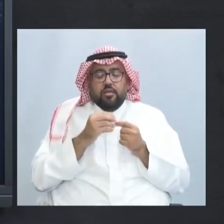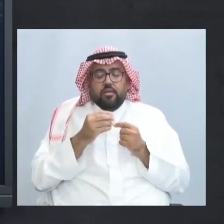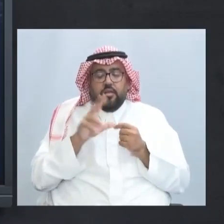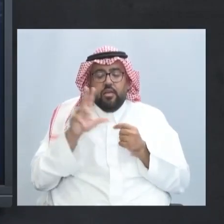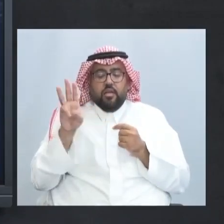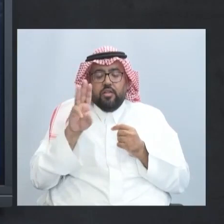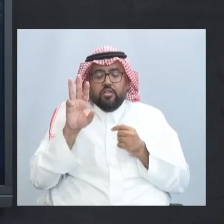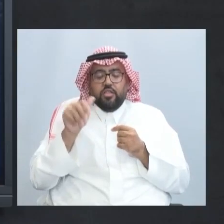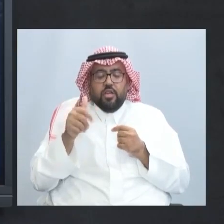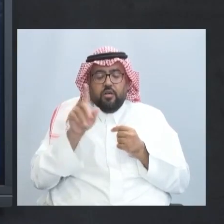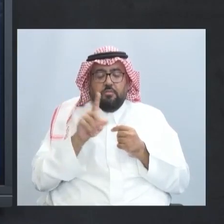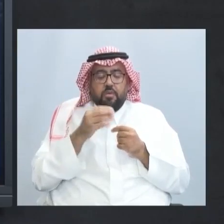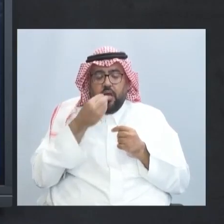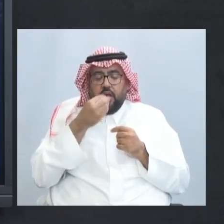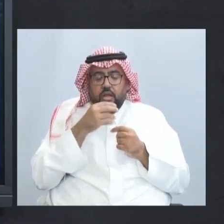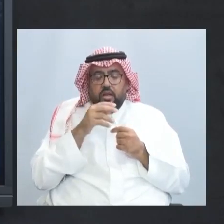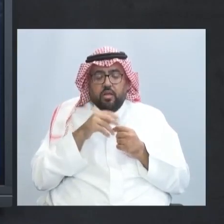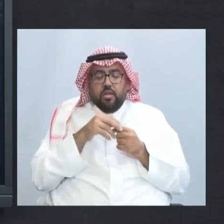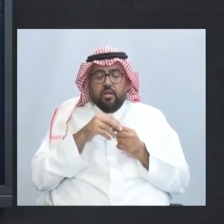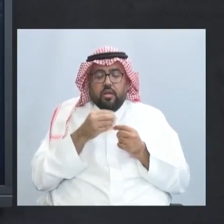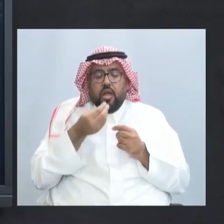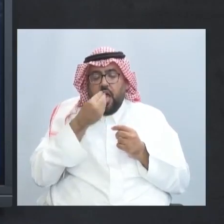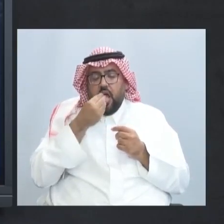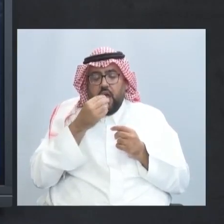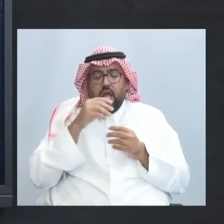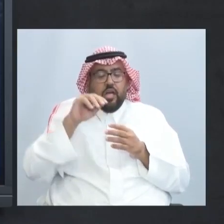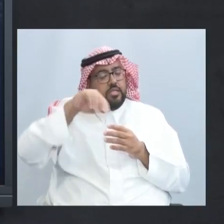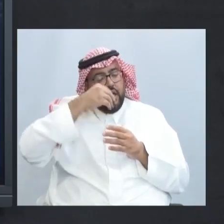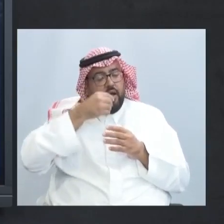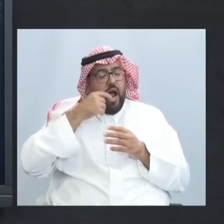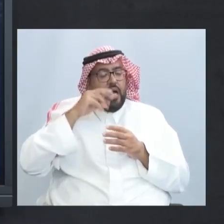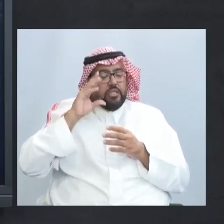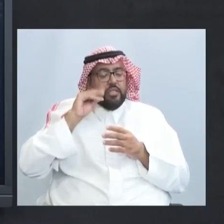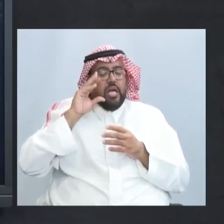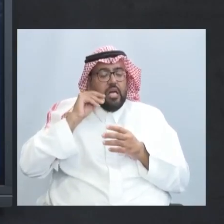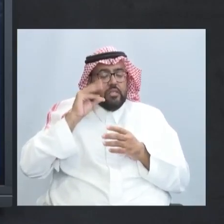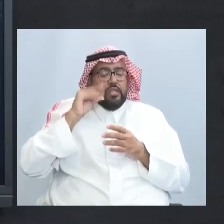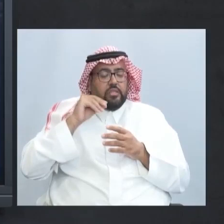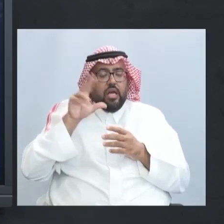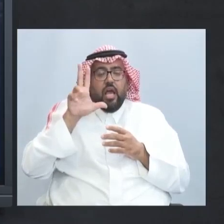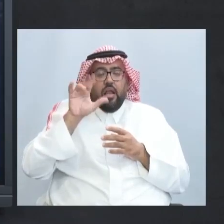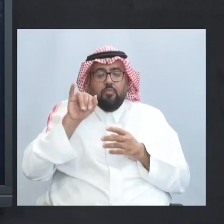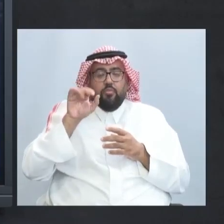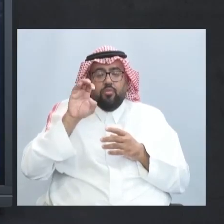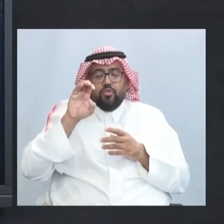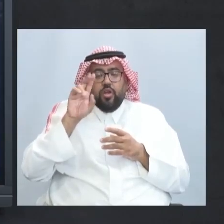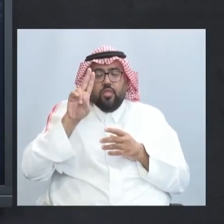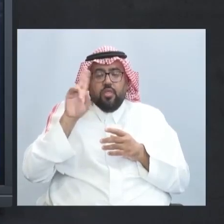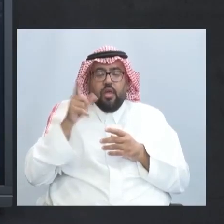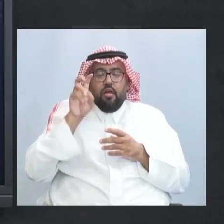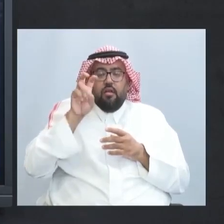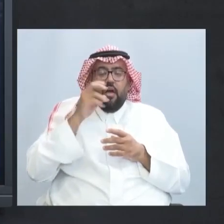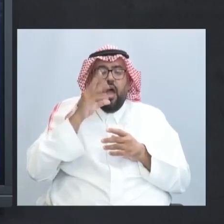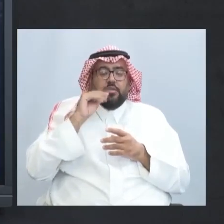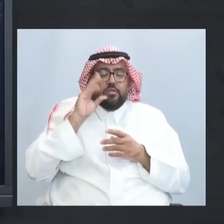الاعشاب واكلات الاعشاب المجتره ولاحظنا التميز في وجود الاج الهضميه لاحظنا الاسنان